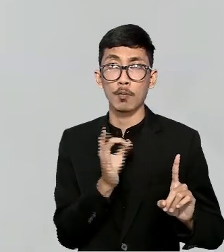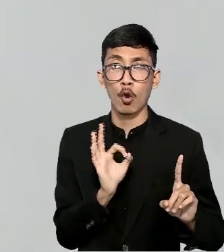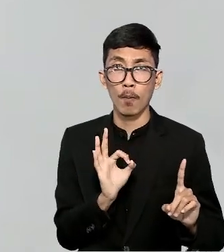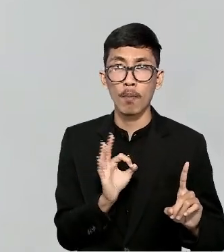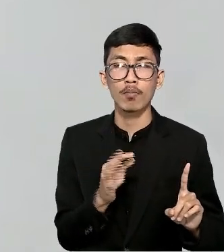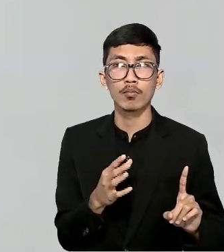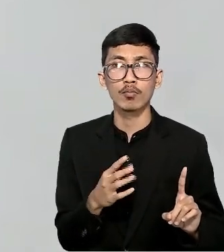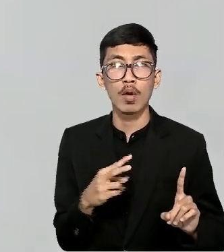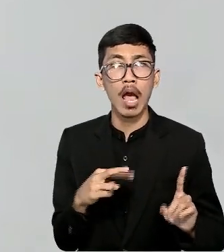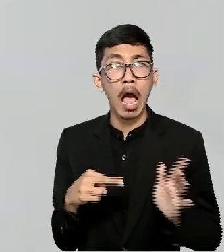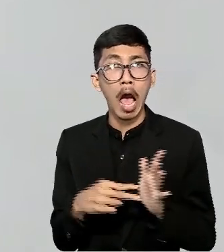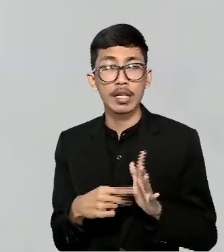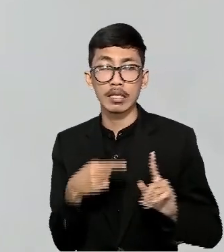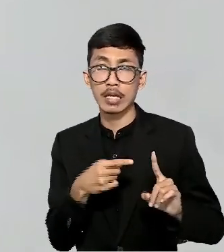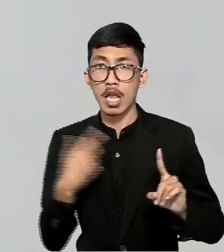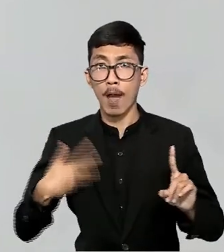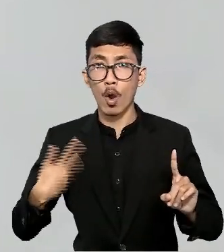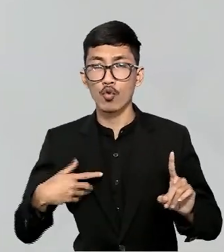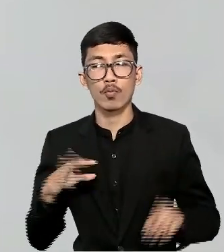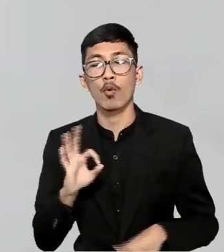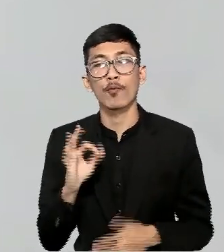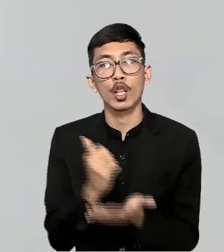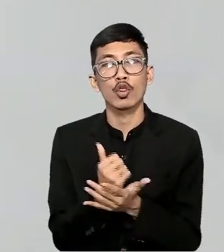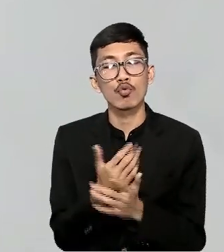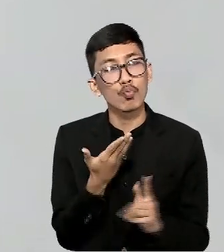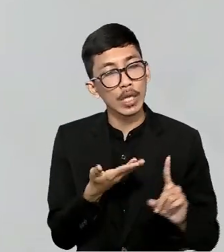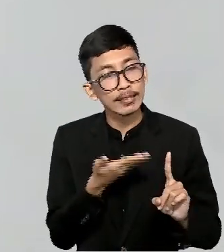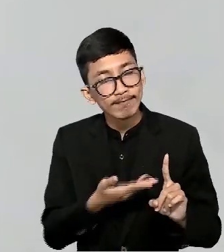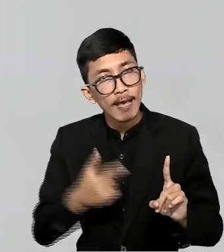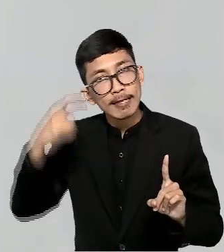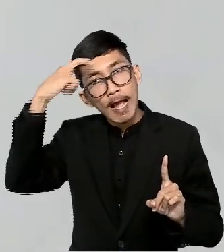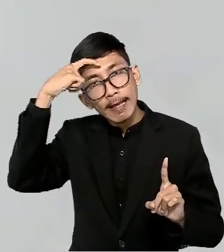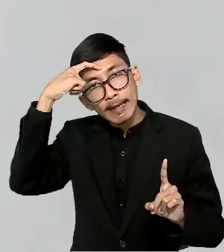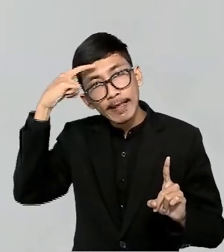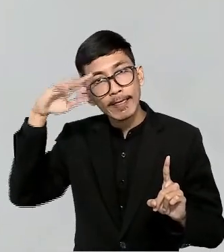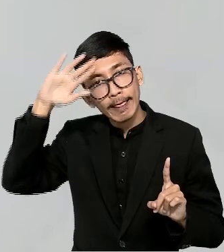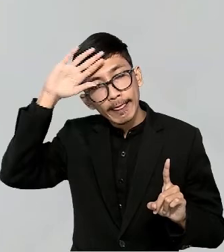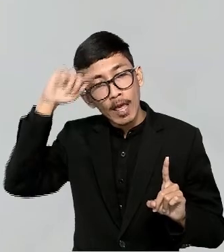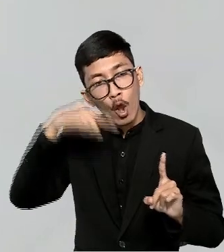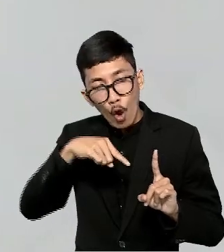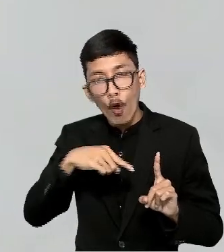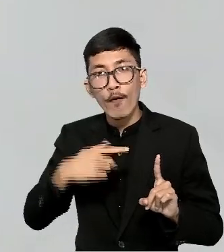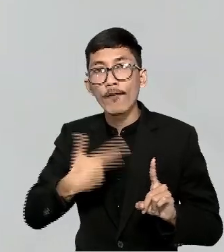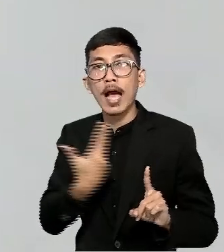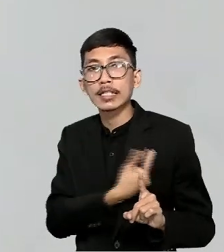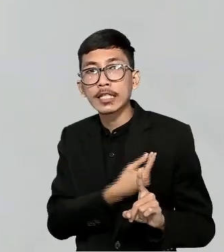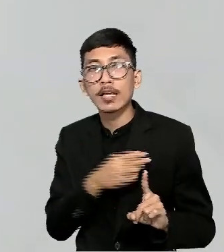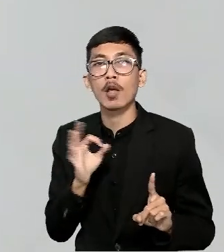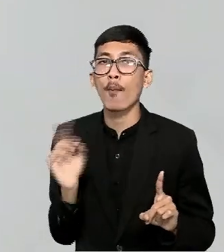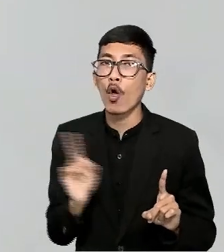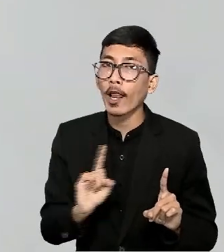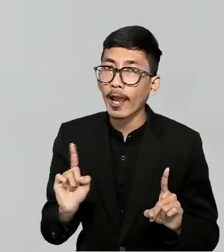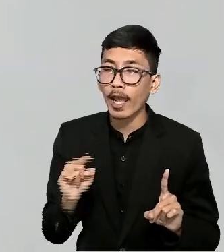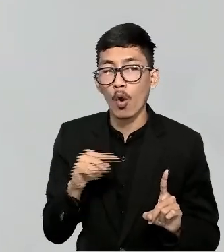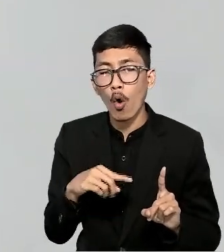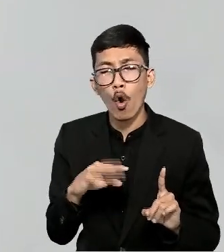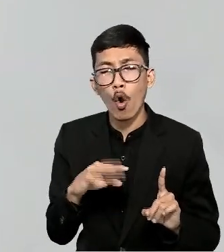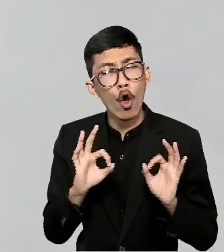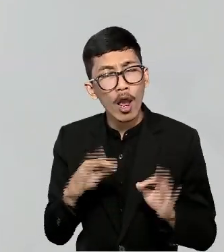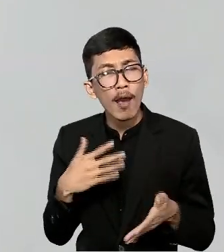the atau up apa kedok merekomendasikan jangan dipaksain dulu nah ini anggota masyarakat yang sedemikian